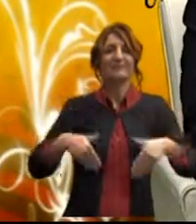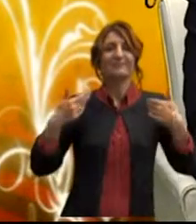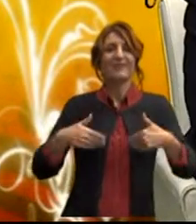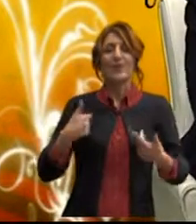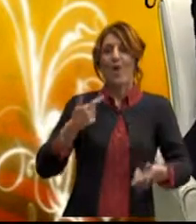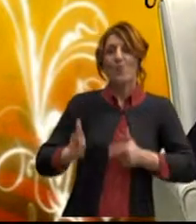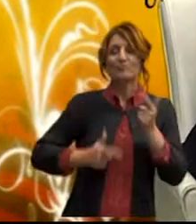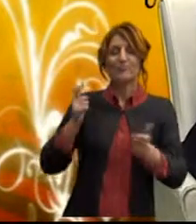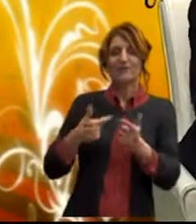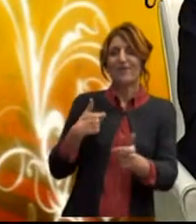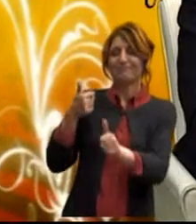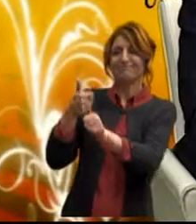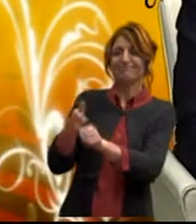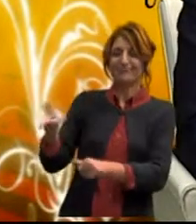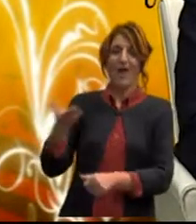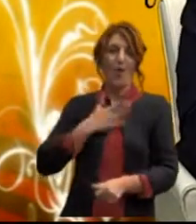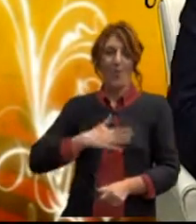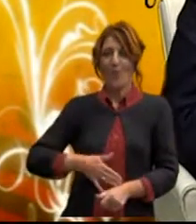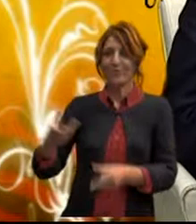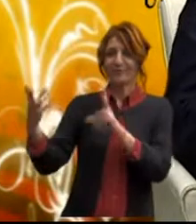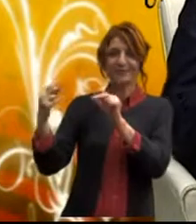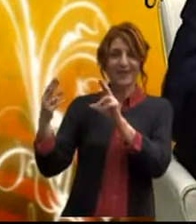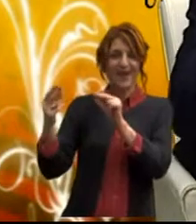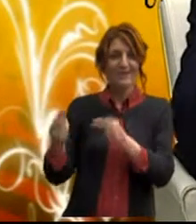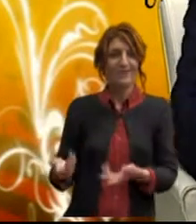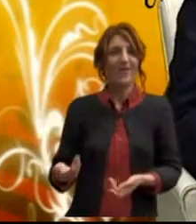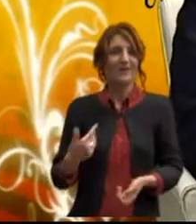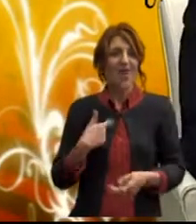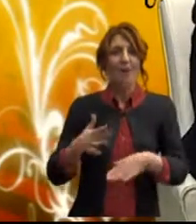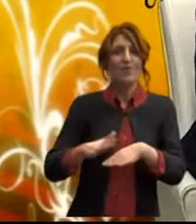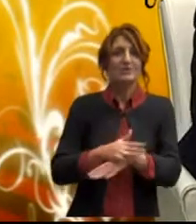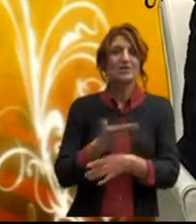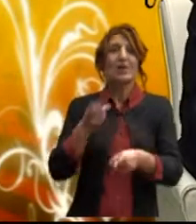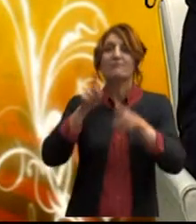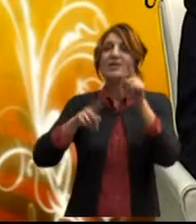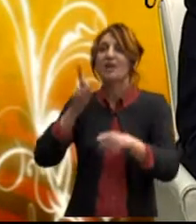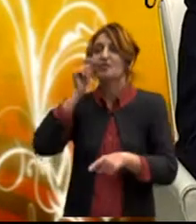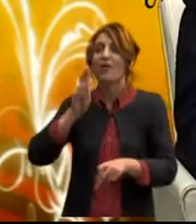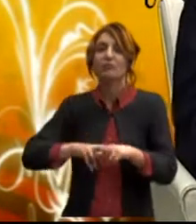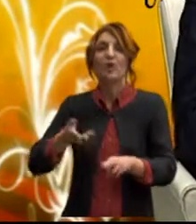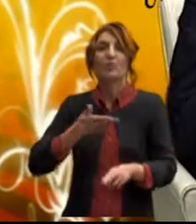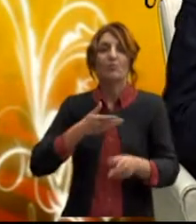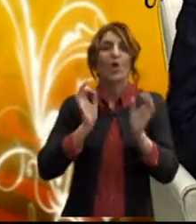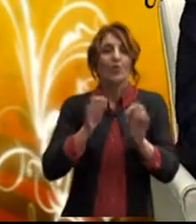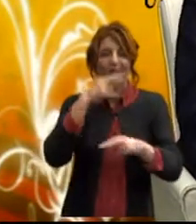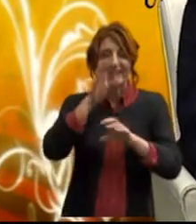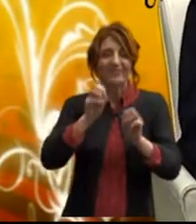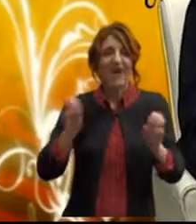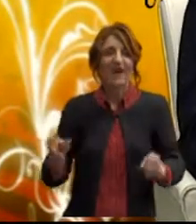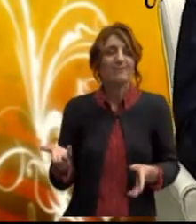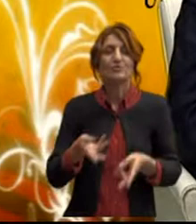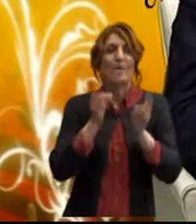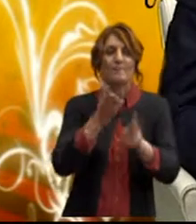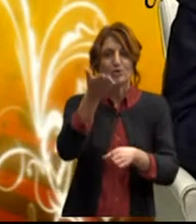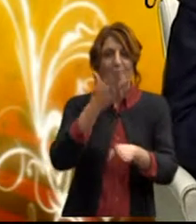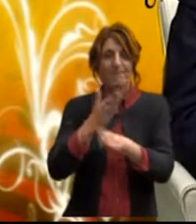u susretu s jednom ugodnom osobom kao što ste vi, uz jedan osjećaj da ćemo možda nekim ljudima dati neke korisne informacije koje njima mogu